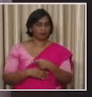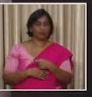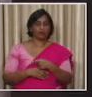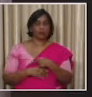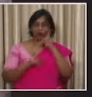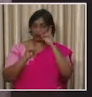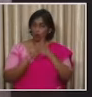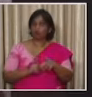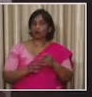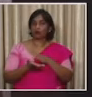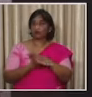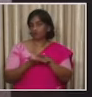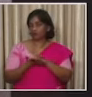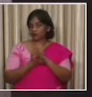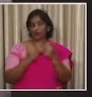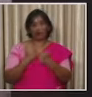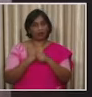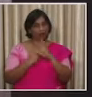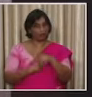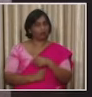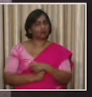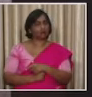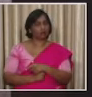බාධකයේ හරහා නිර්මාණය වී තිබෙන